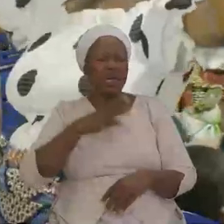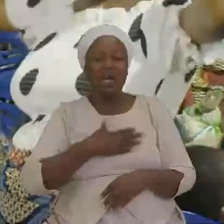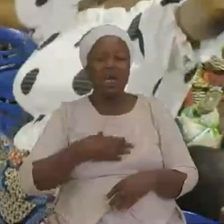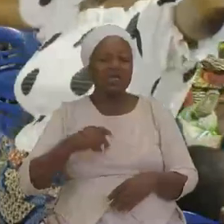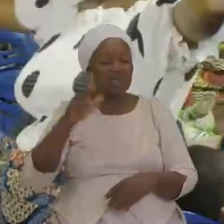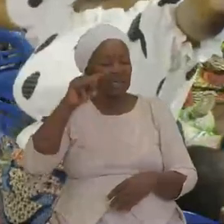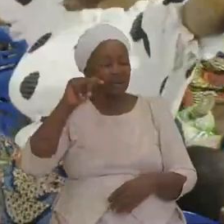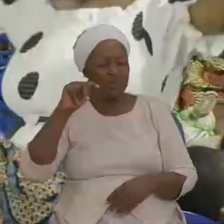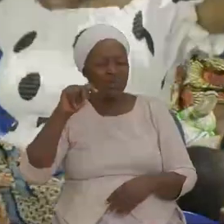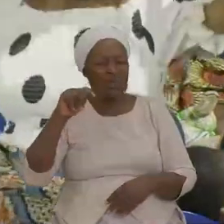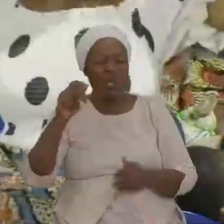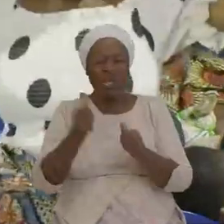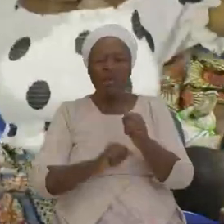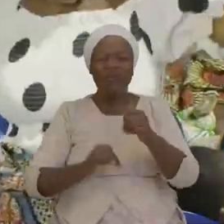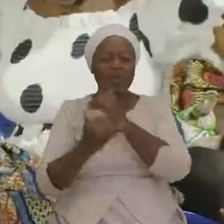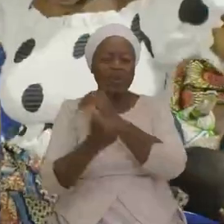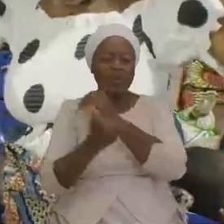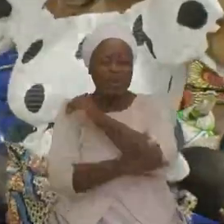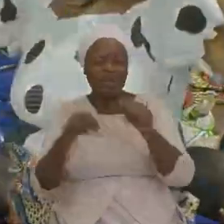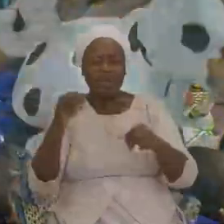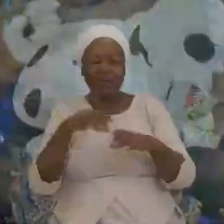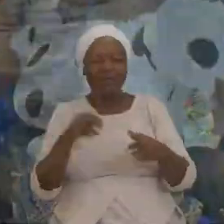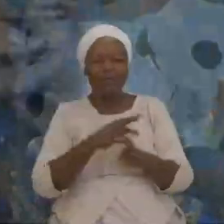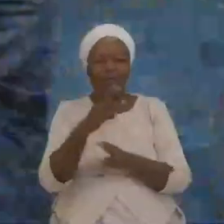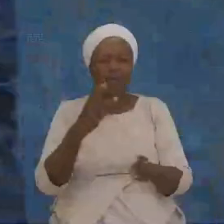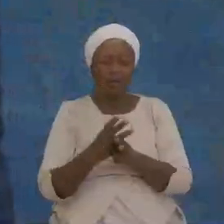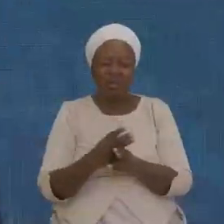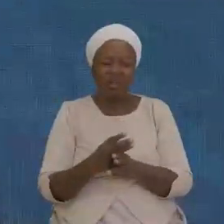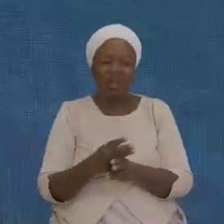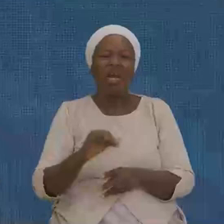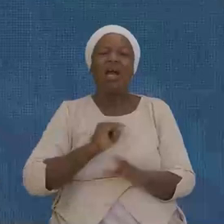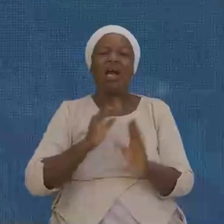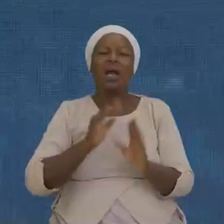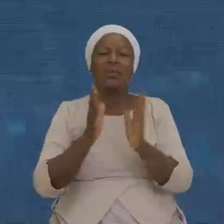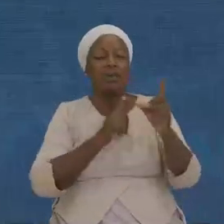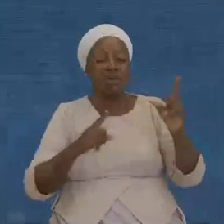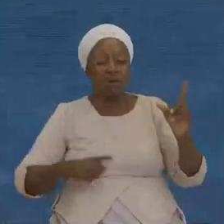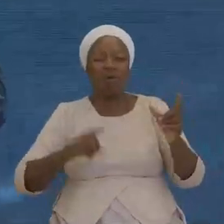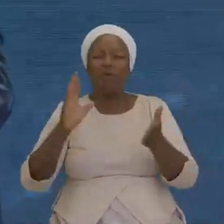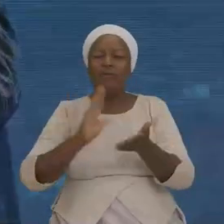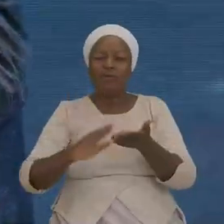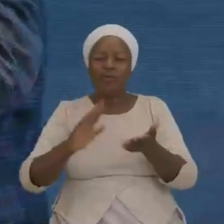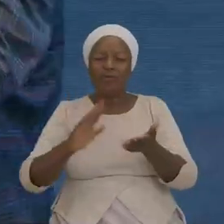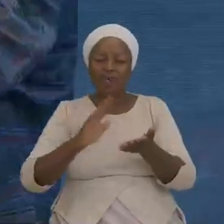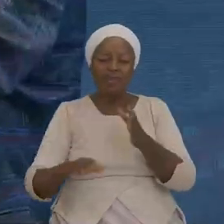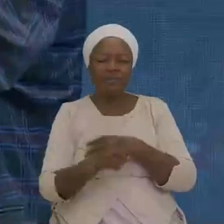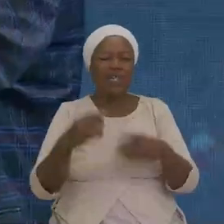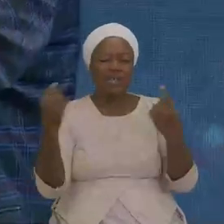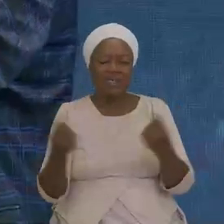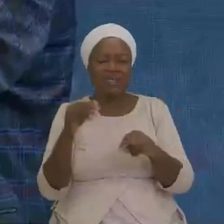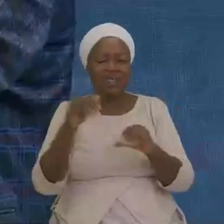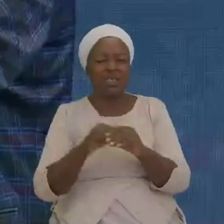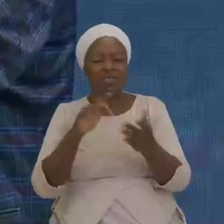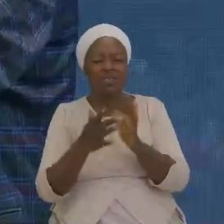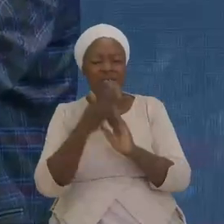télévision, à chaque continent, dans tous les pays du monde. Je prie, Seigneur, pardonne leurs péchés